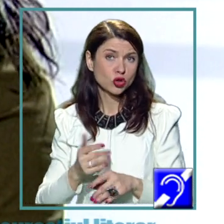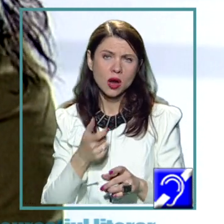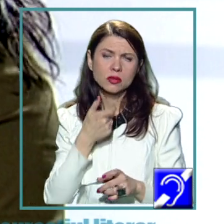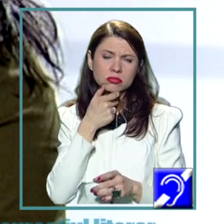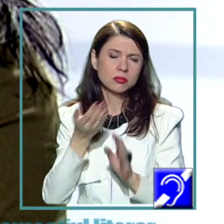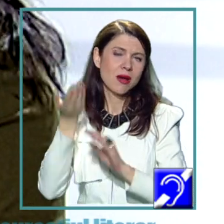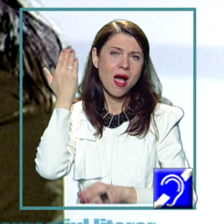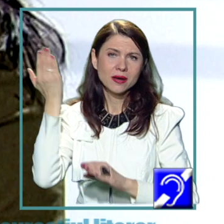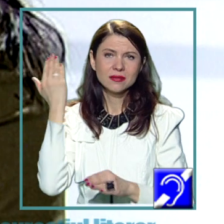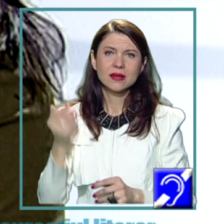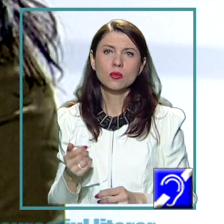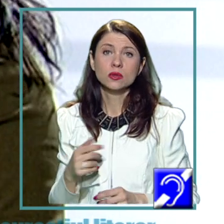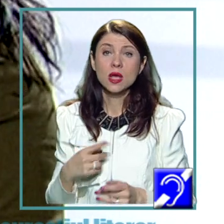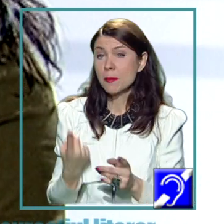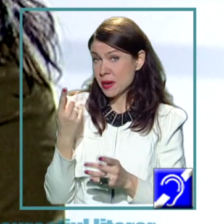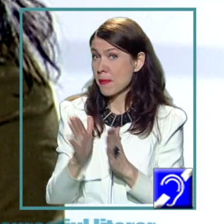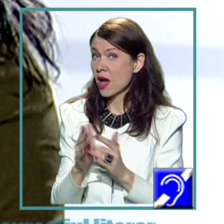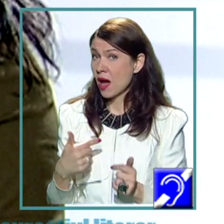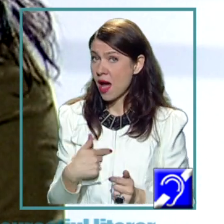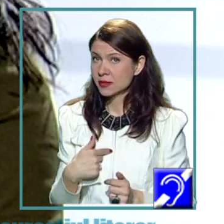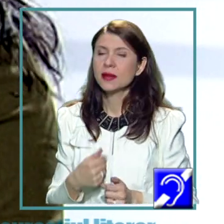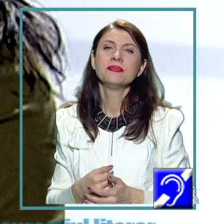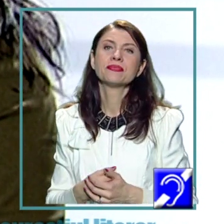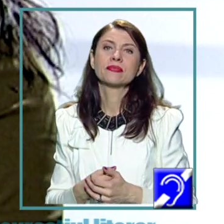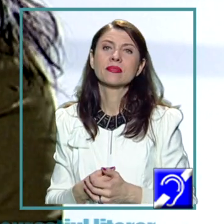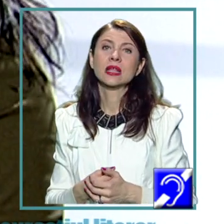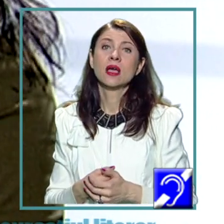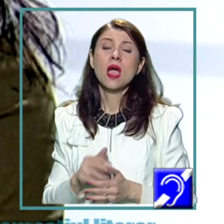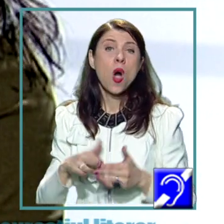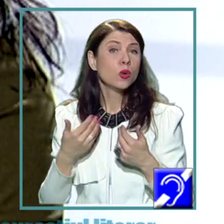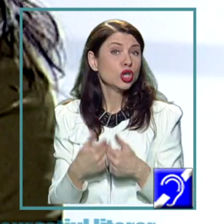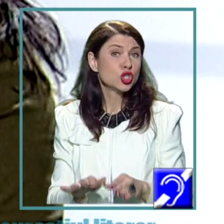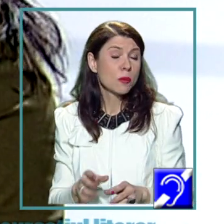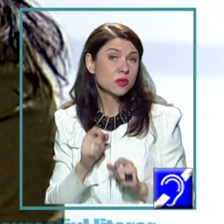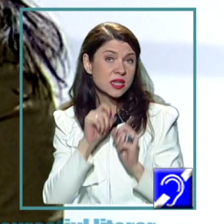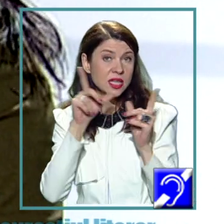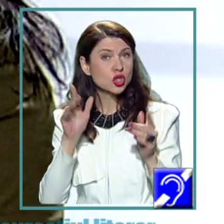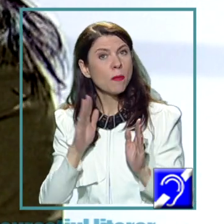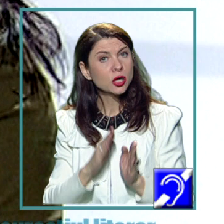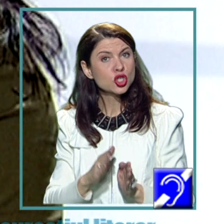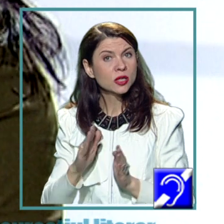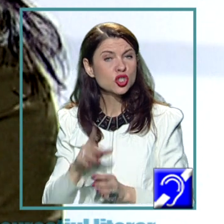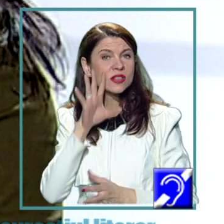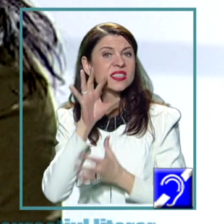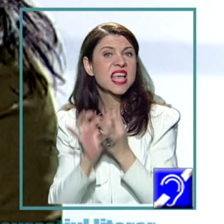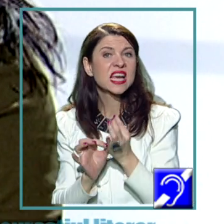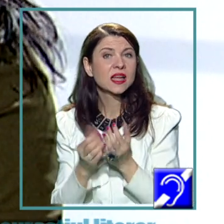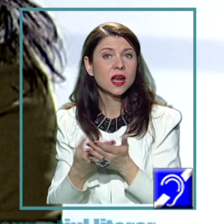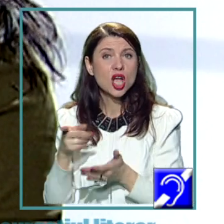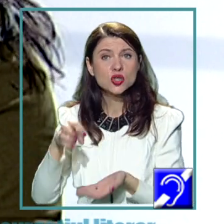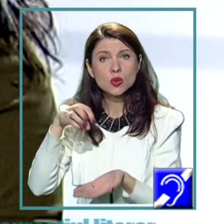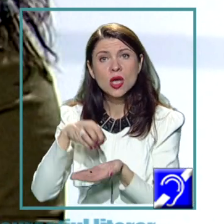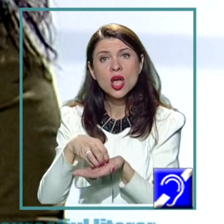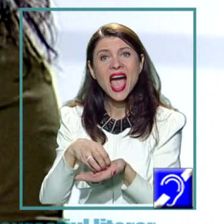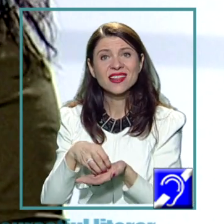mulți ani, care a devenit și prima mea carte, Cele două mântulese, am început să descopăr încet, încet secretele acestui cartier